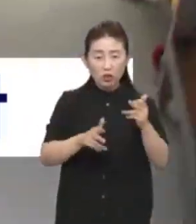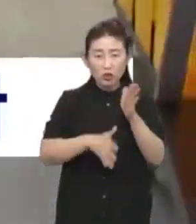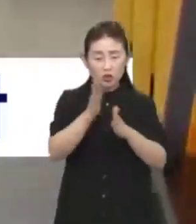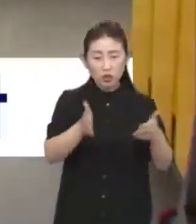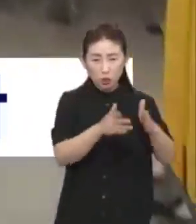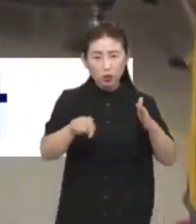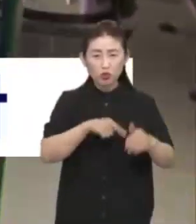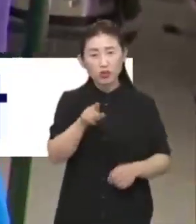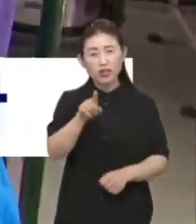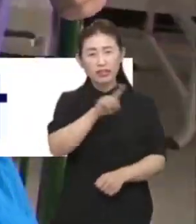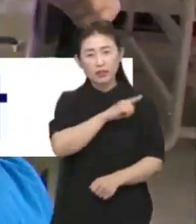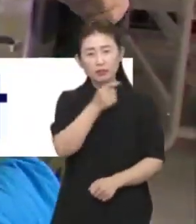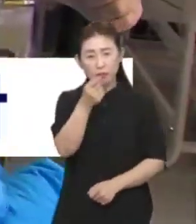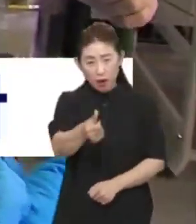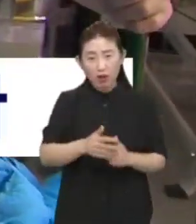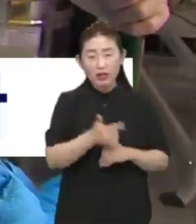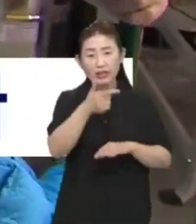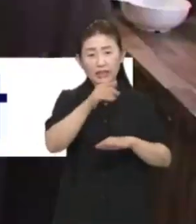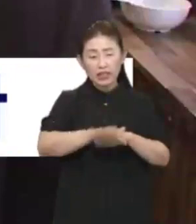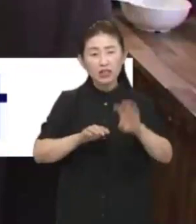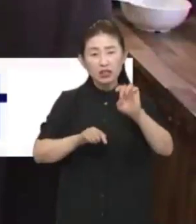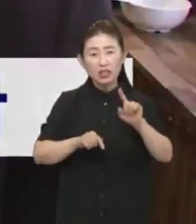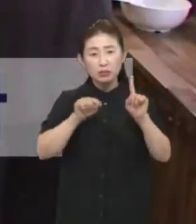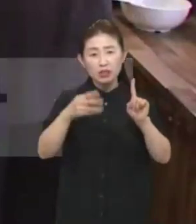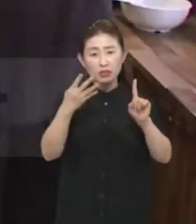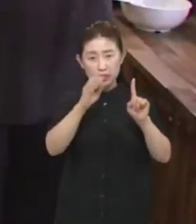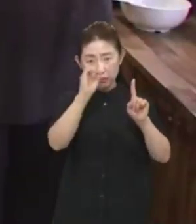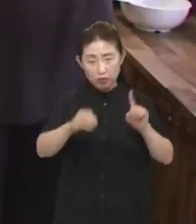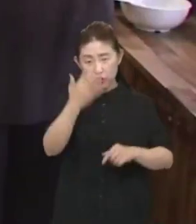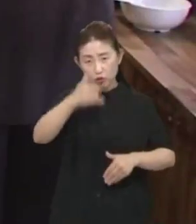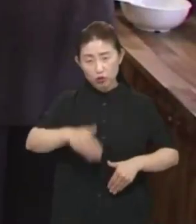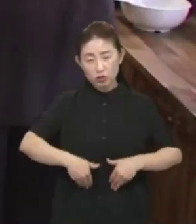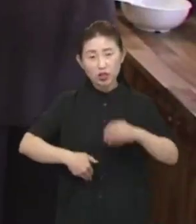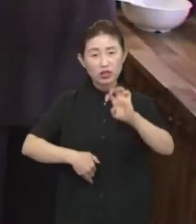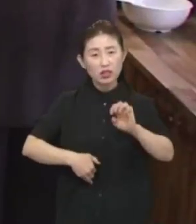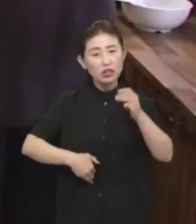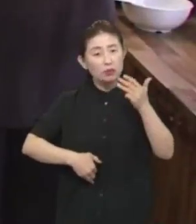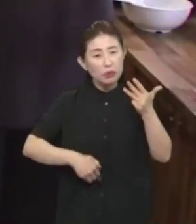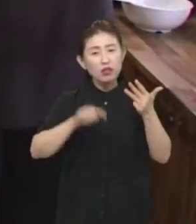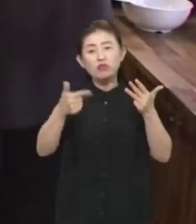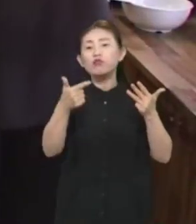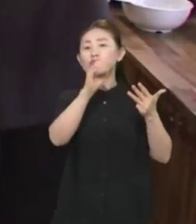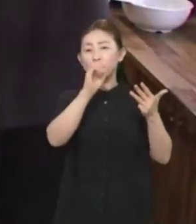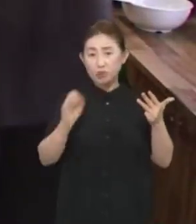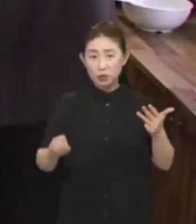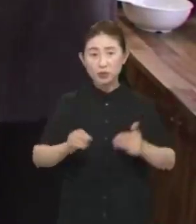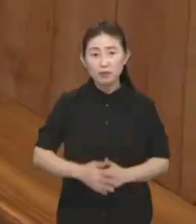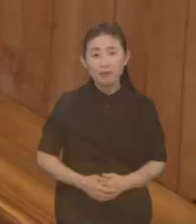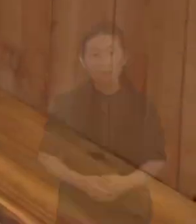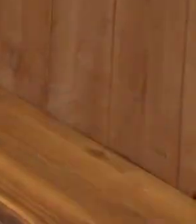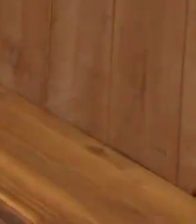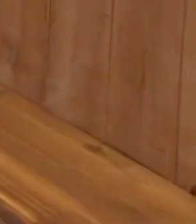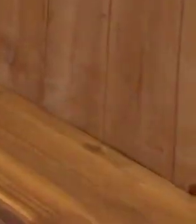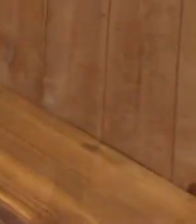시도 가운데 가장 낮았으며 대전 41.4%, 충남 48.6%를 기록했습니다.